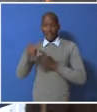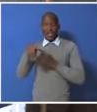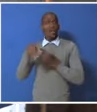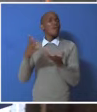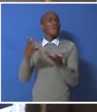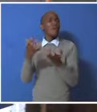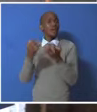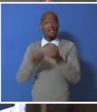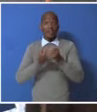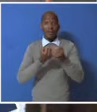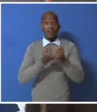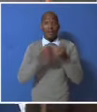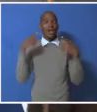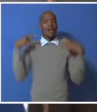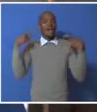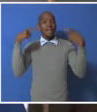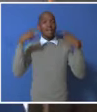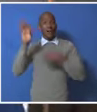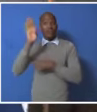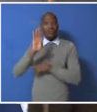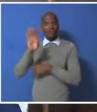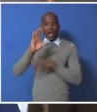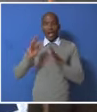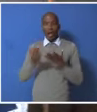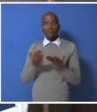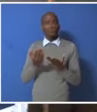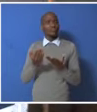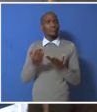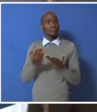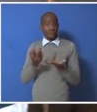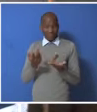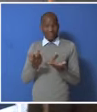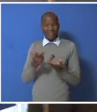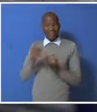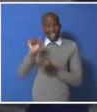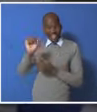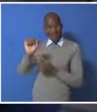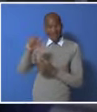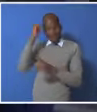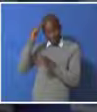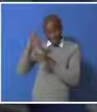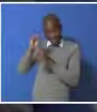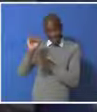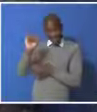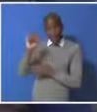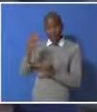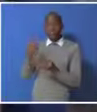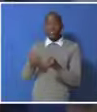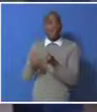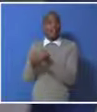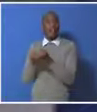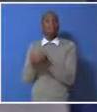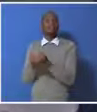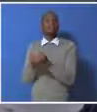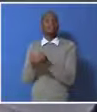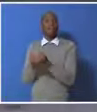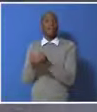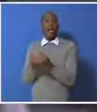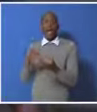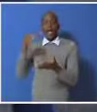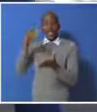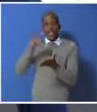ikemiseditse go support-a goromente a Botswana mo maikaelelong le maikemisetsong a one go thusa batho ba